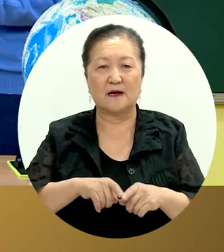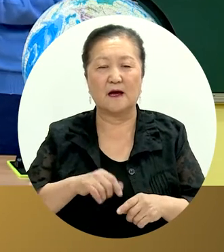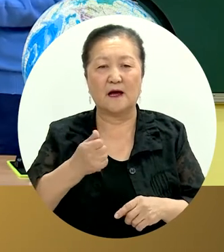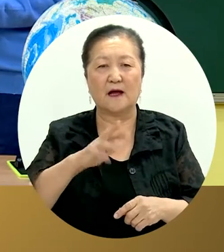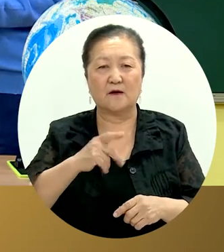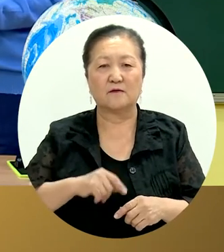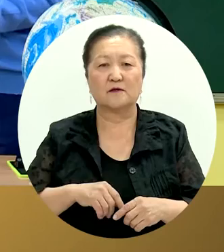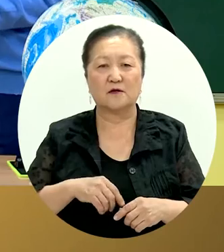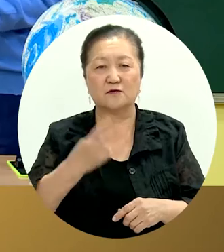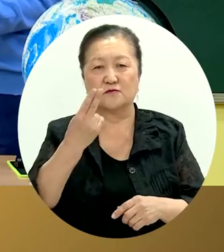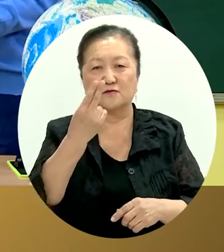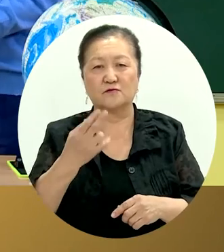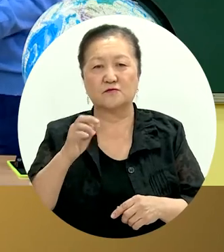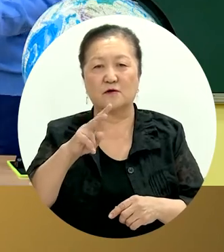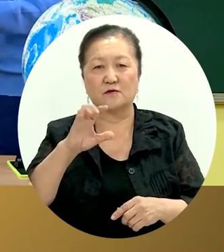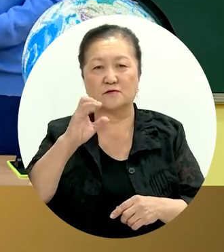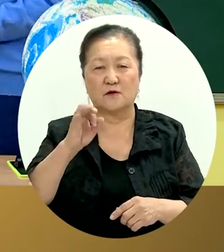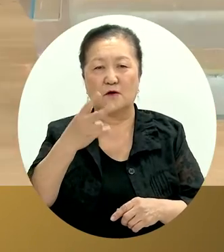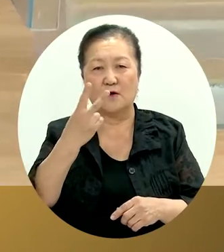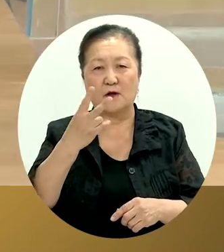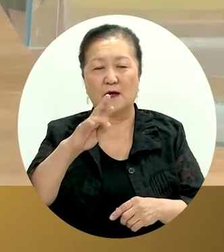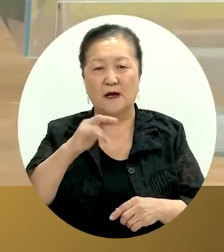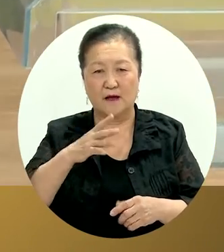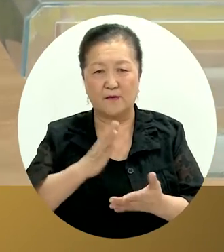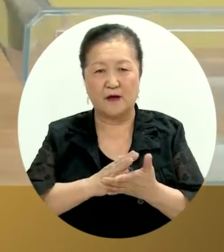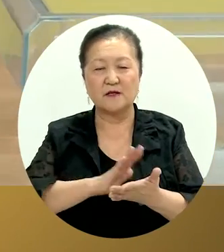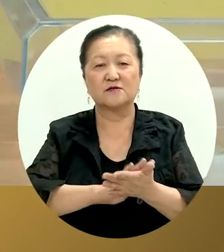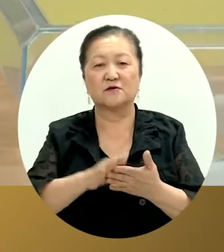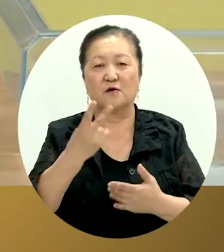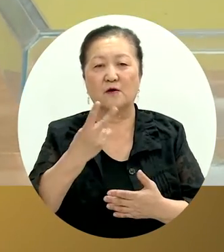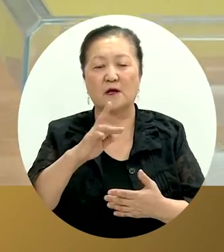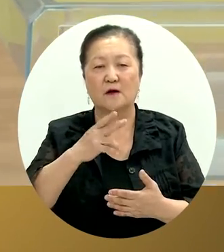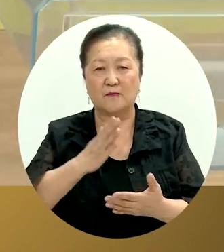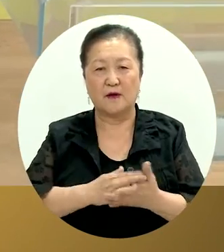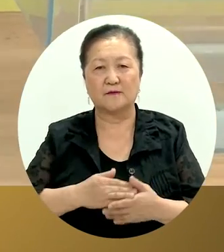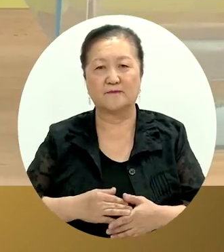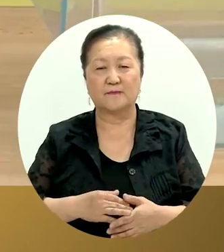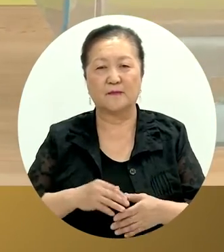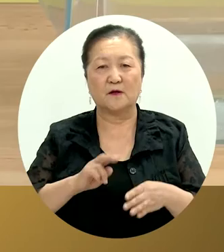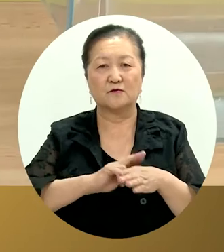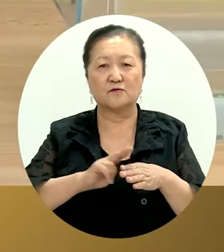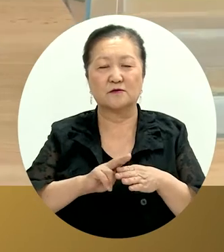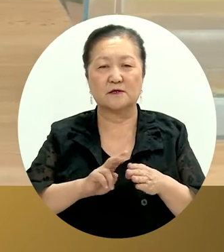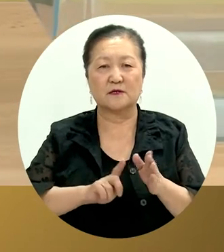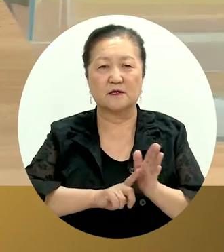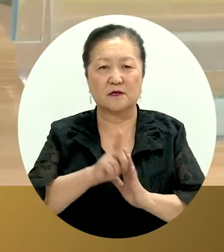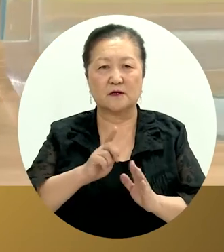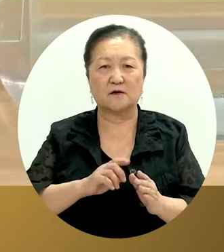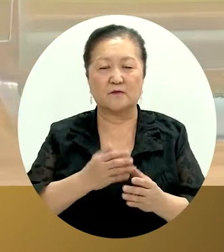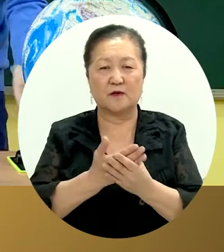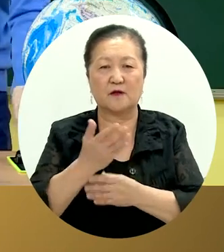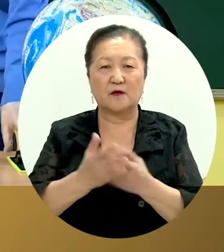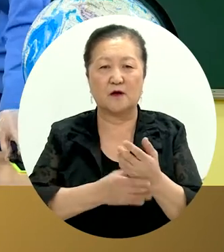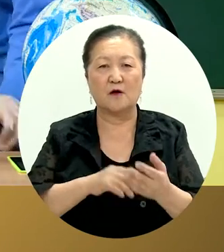тийм ээ. Цоолч гэсэн хоёр аяах хэрэгтэй гэдэг юм бас цоолог бас хоёр аяах хэрэгтэй мэн тийм ээ. Тийм яг хоо. За тэгээд тусалт эхлэхийн өмнө бэлэг өмсөрөө